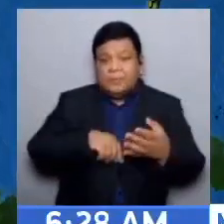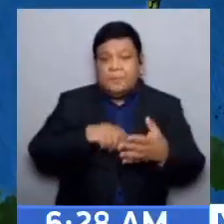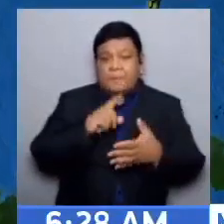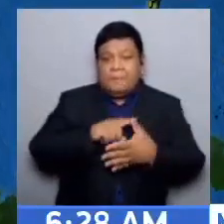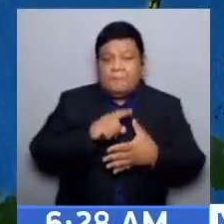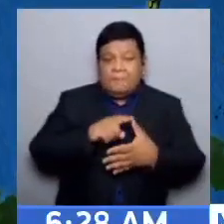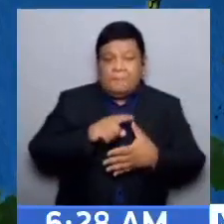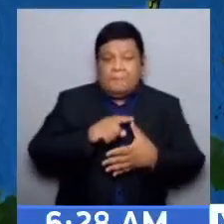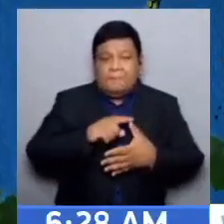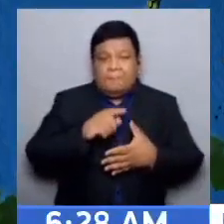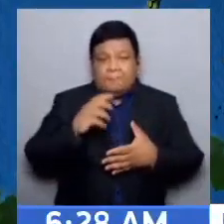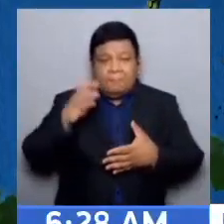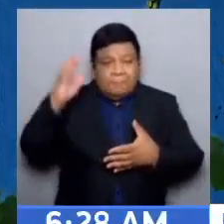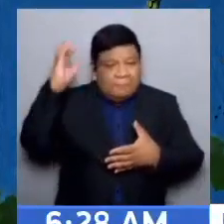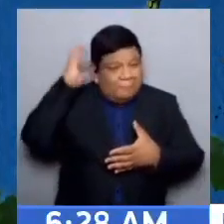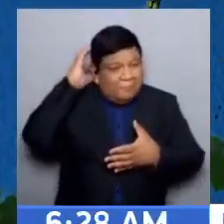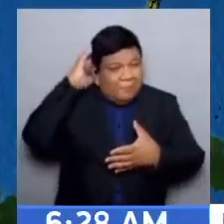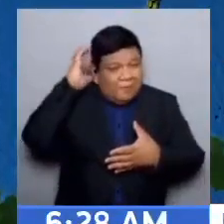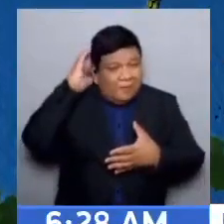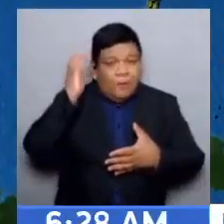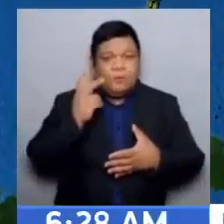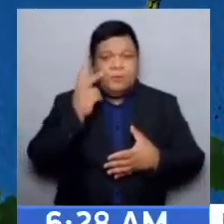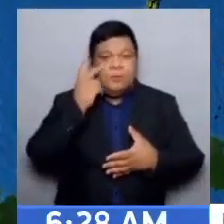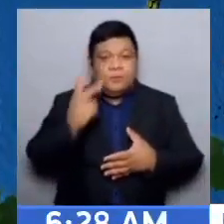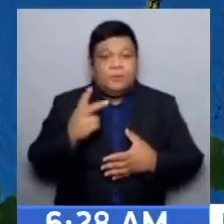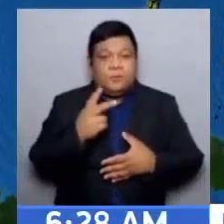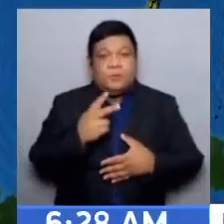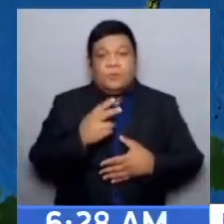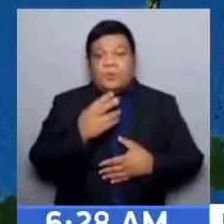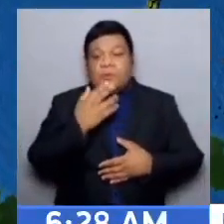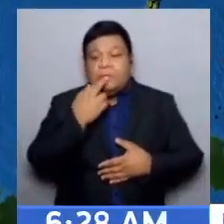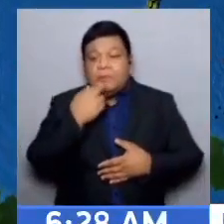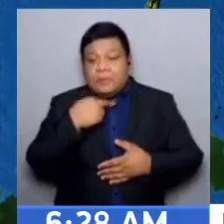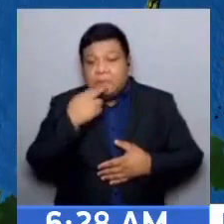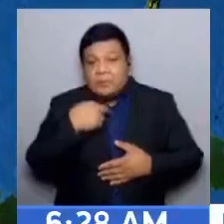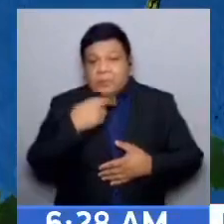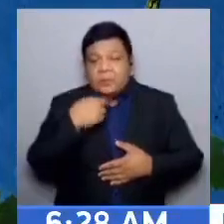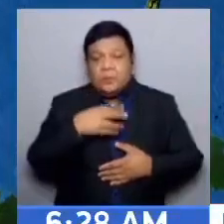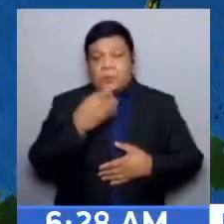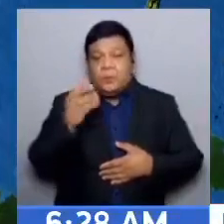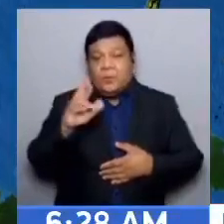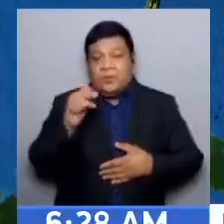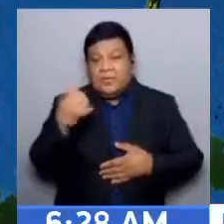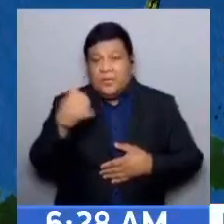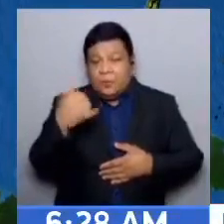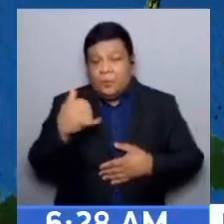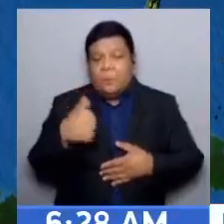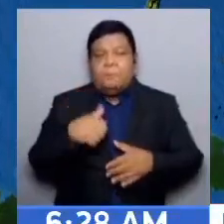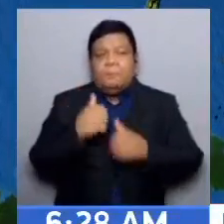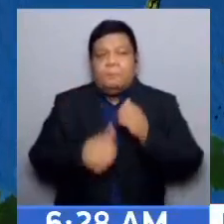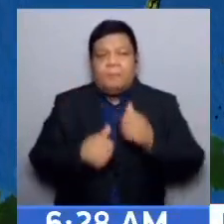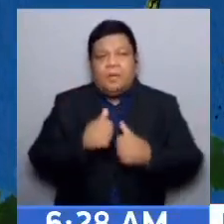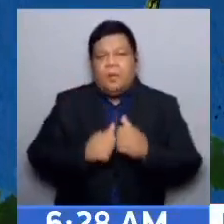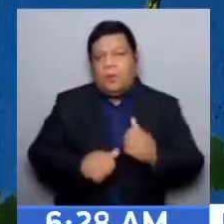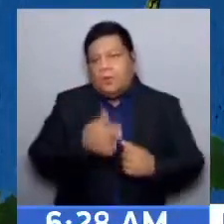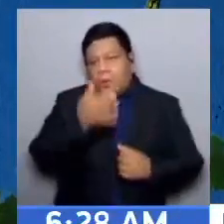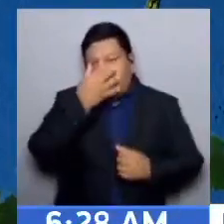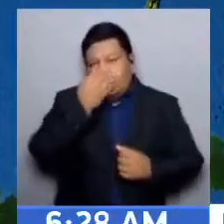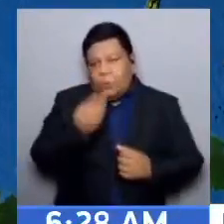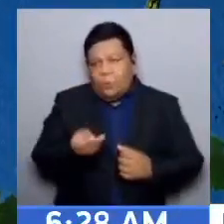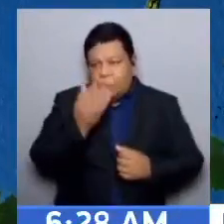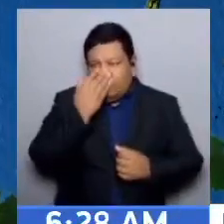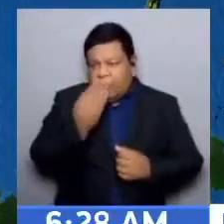yung makikita nyo. Pag kulay pula, ibig sabihin niya napakababa nung dami ng ulan mula July 1 to 14